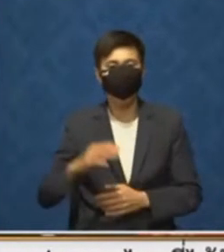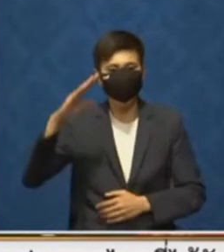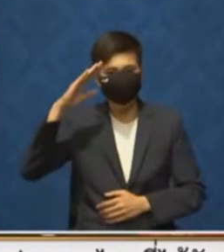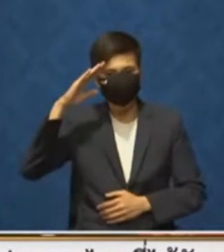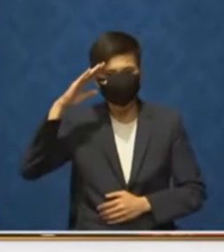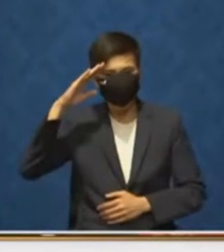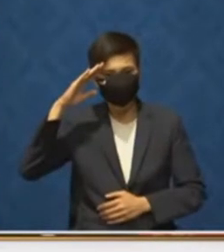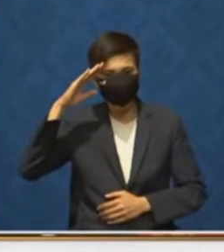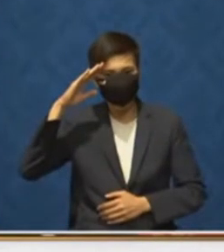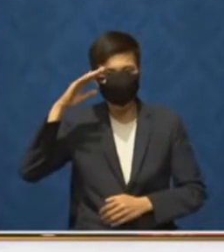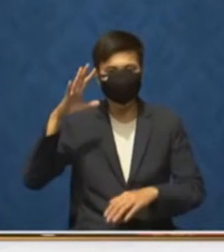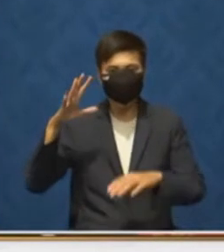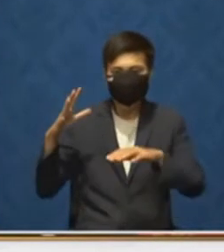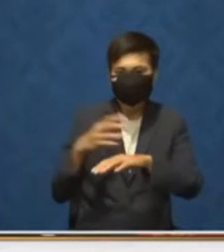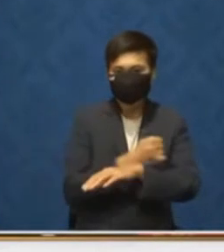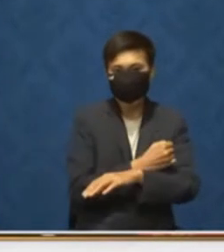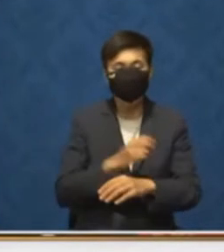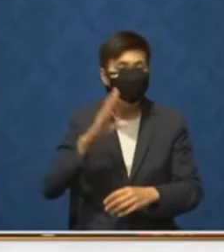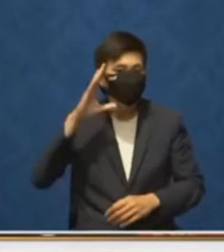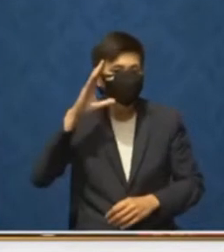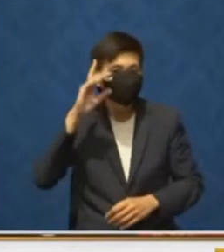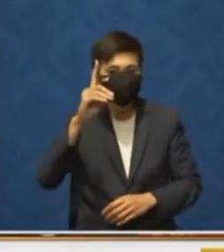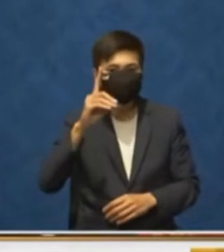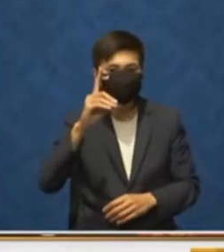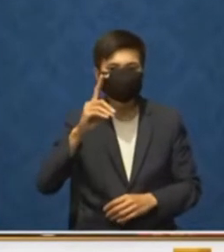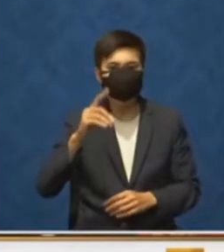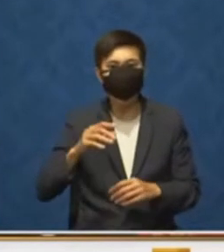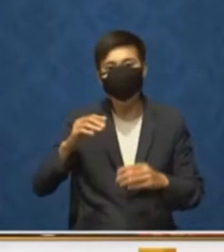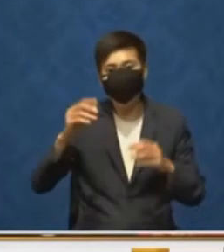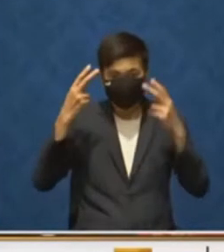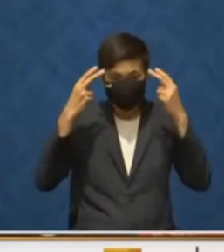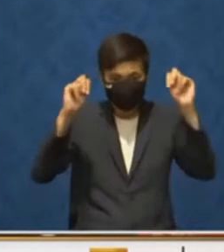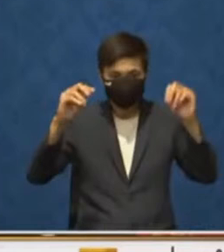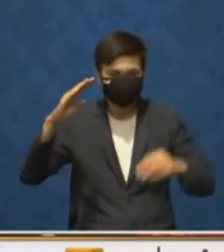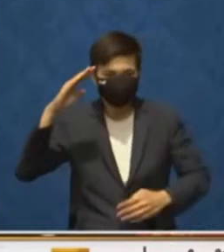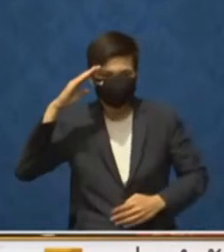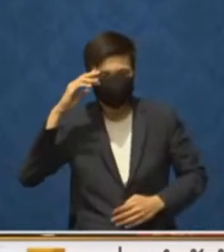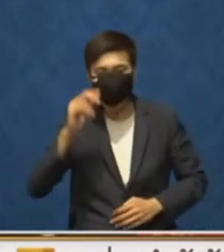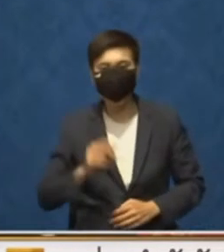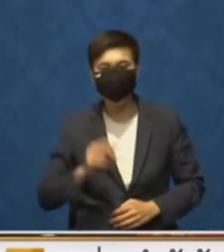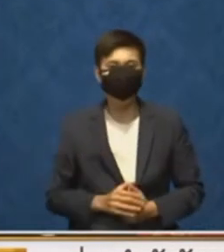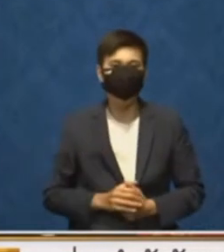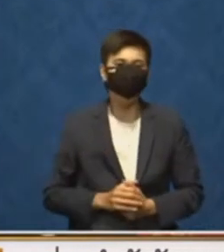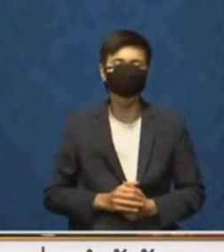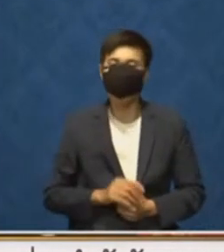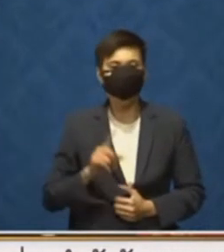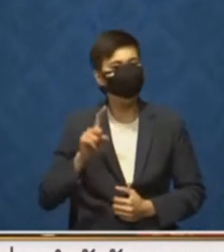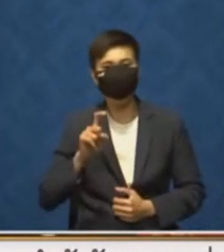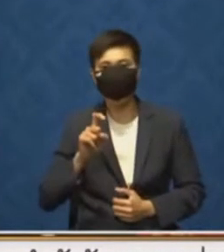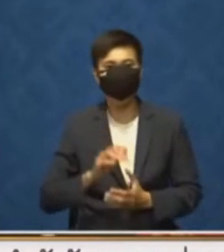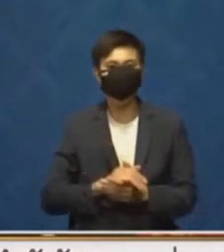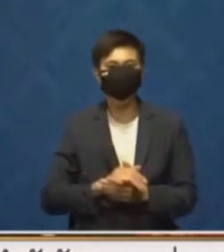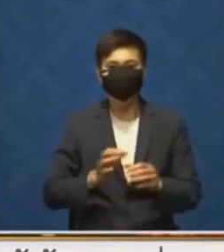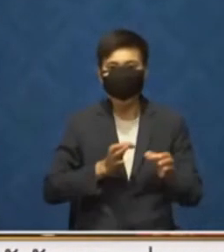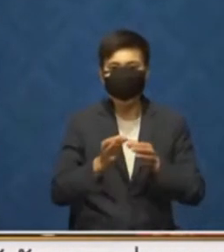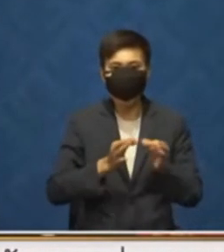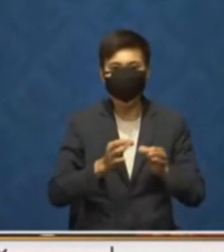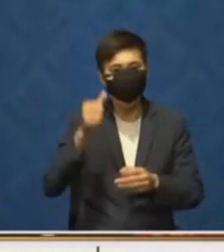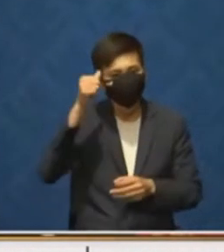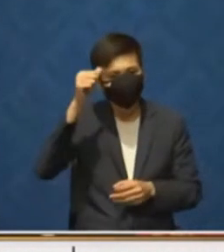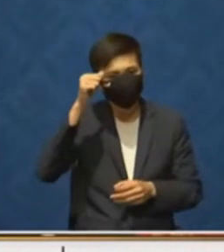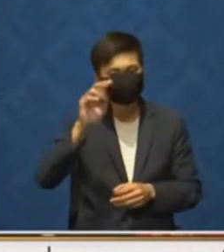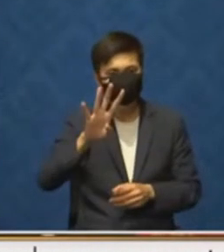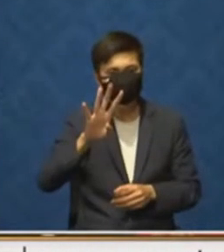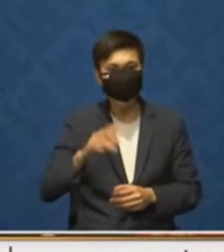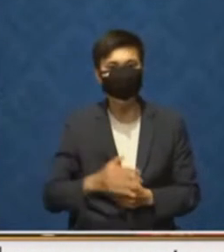ไม่มีทางรอดครับวันพรุ่งนี้แต่ไม่ว่าจะเป็นการชี้แจงในช่วง 4วันที่ผ่านมากับพยานหลักฐาน